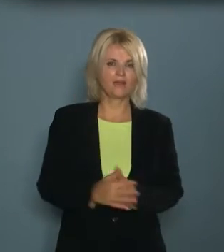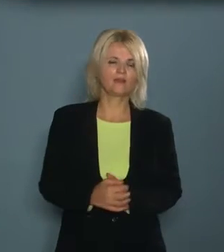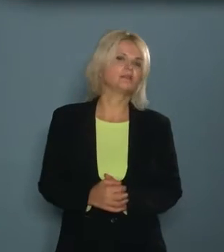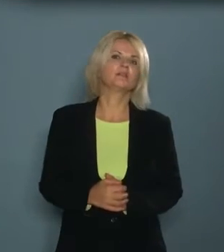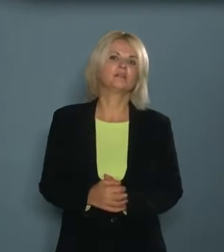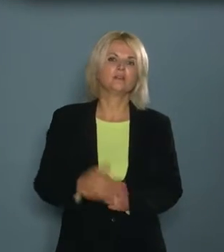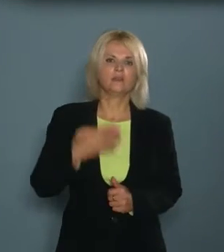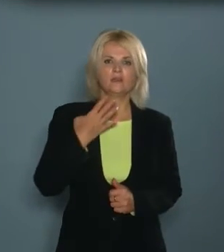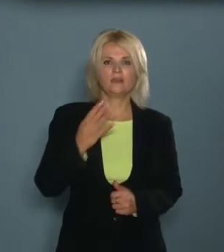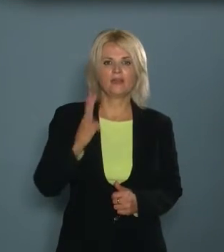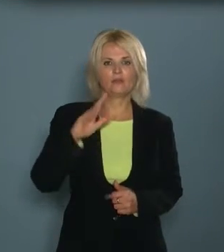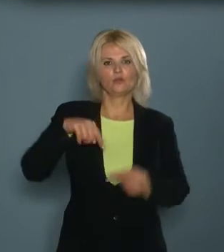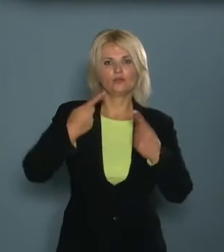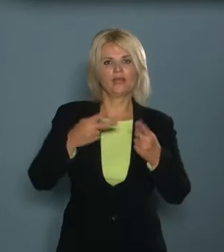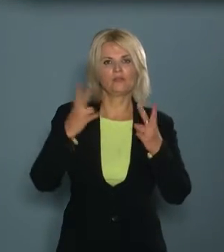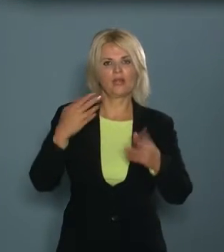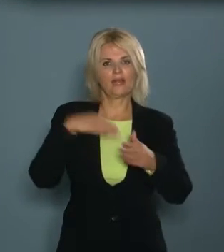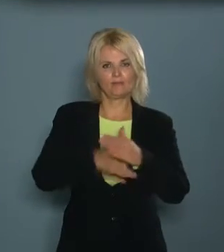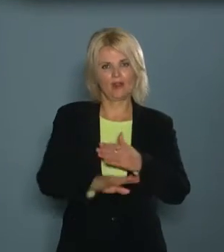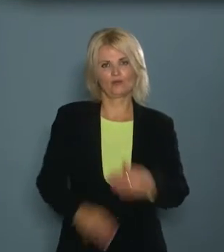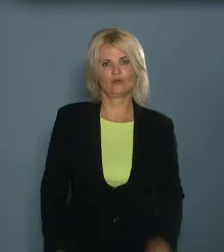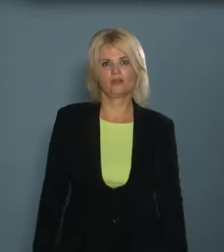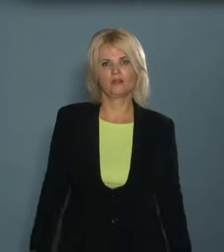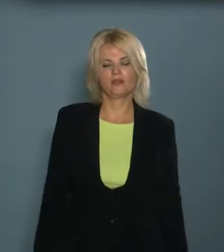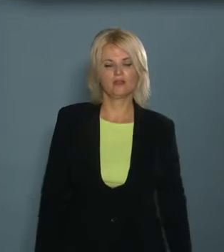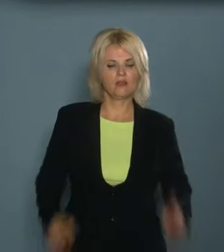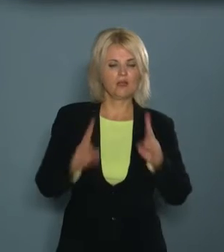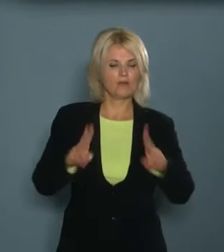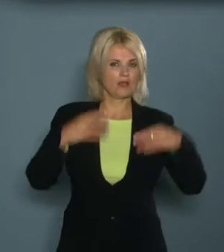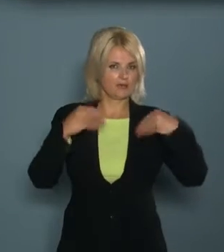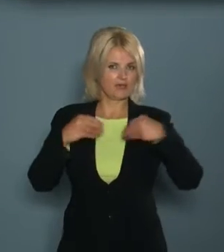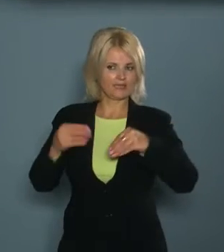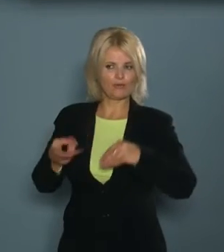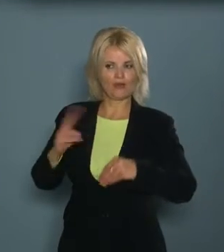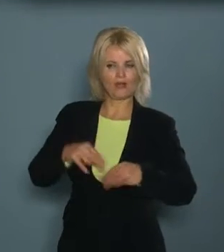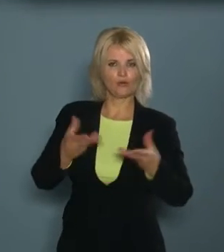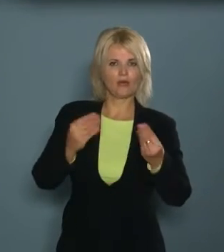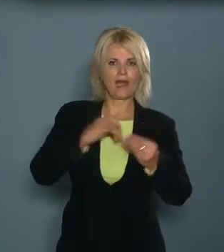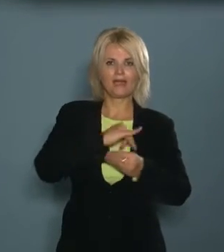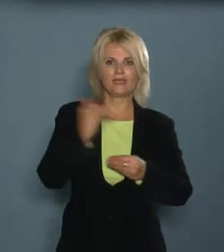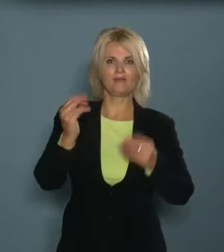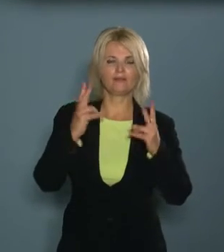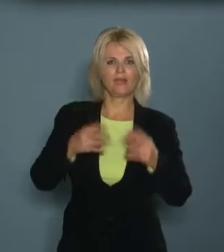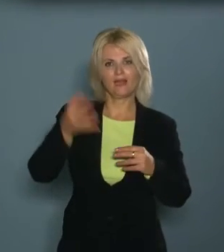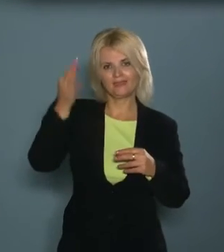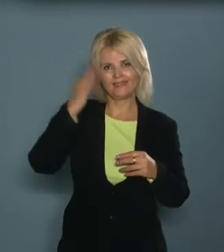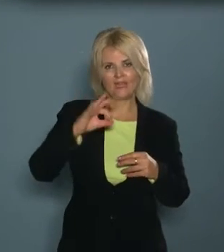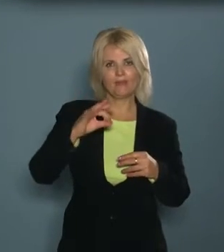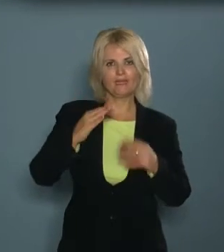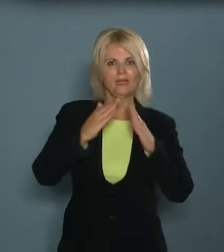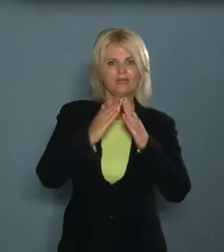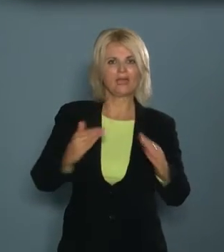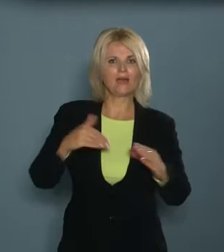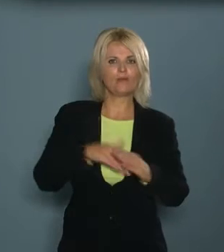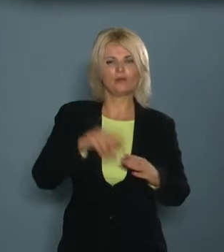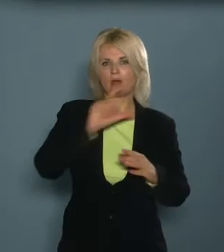kellett menekülni, hanem 40 után is, már aki tudott. Ugye van, aki beszámol erről, hogy hány évet kellett tölteni egy-egy német táborban,